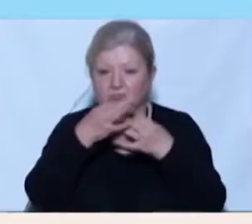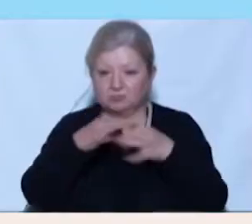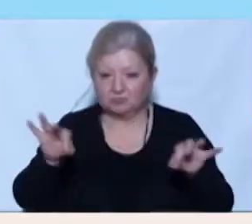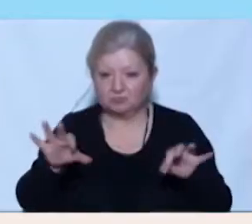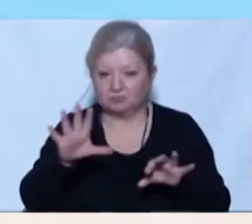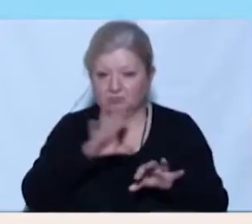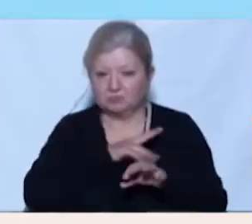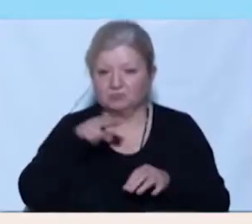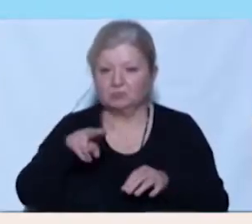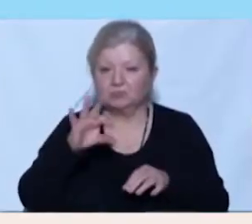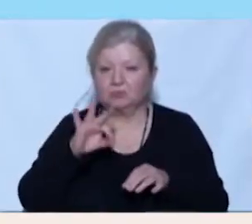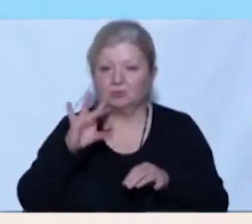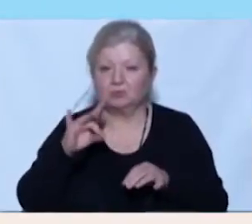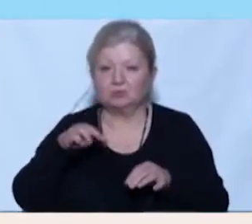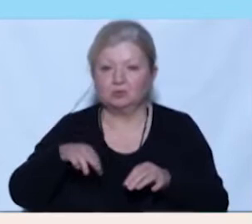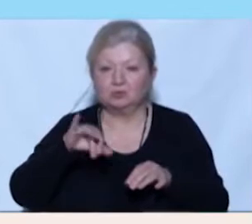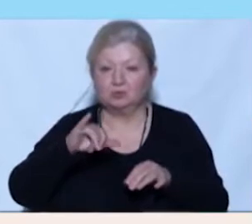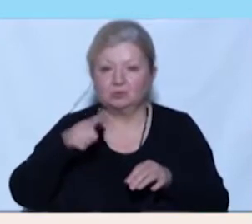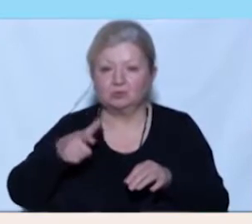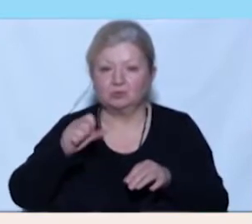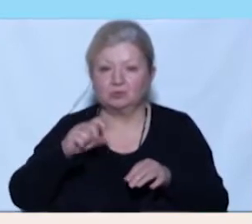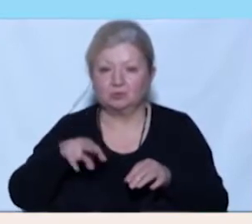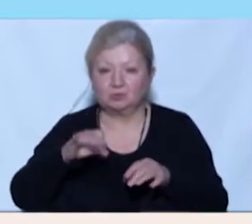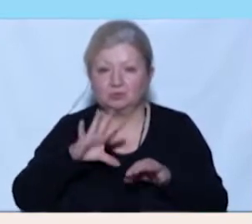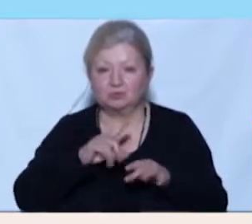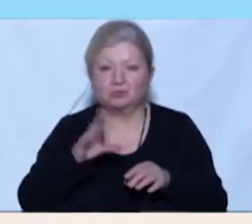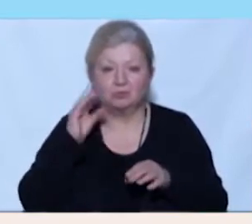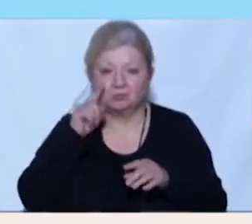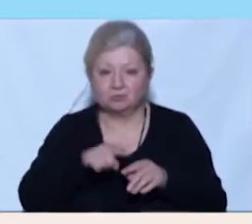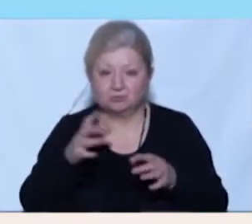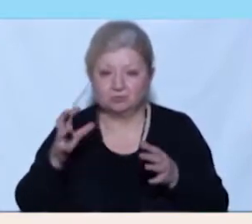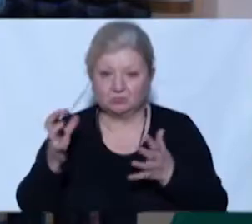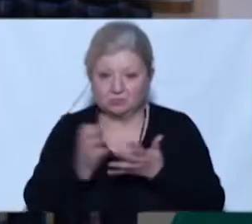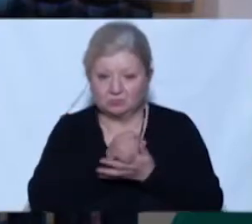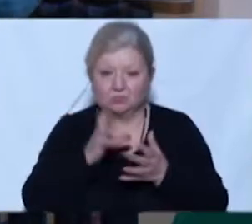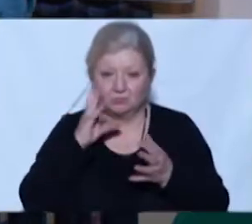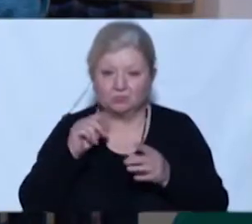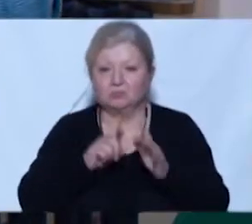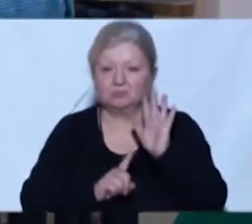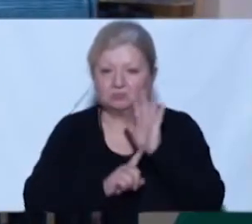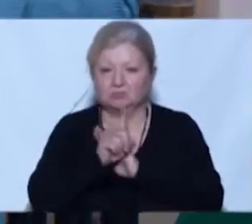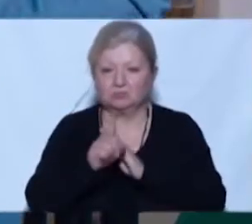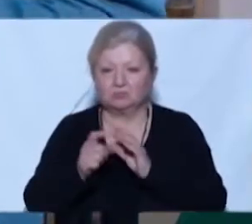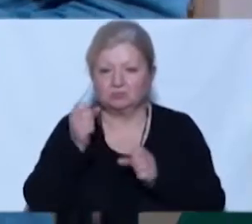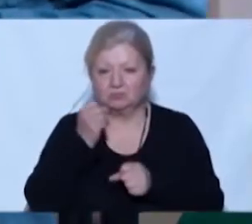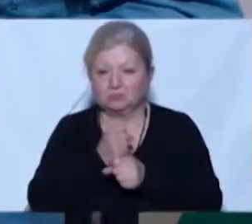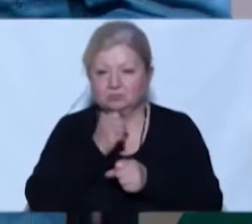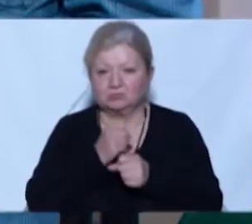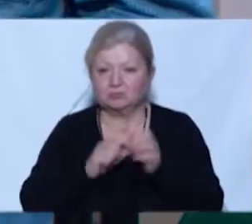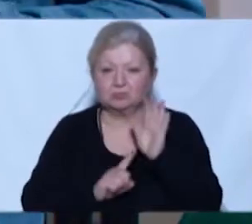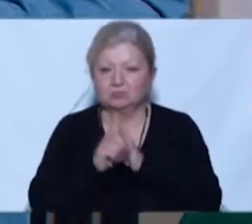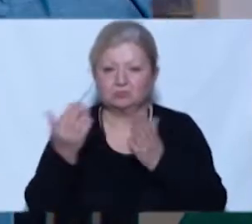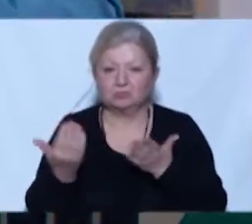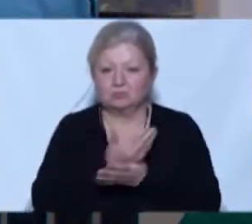პორტუგალია. Da, როგორც კი შეძლო ამის გაკეთება, მან მაშინვე დაიწყო მახალი